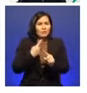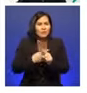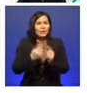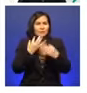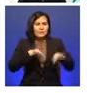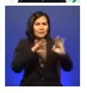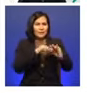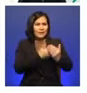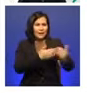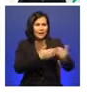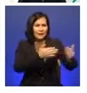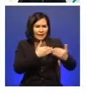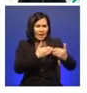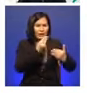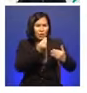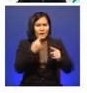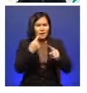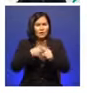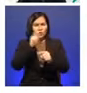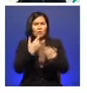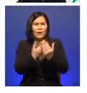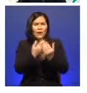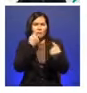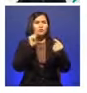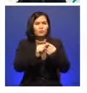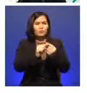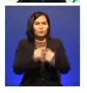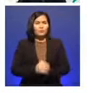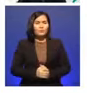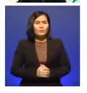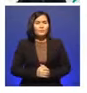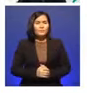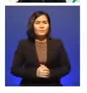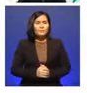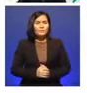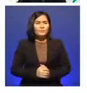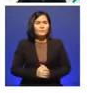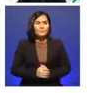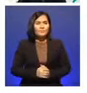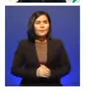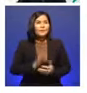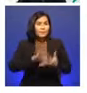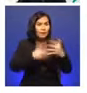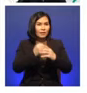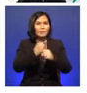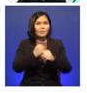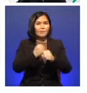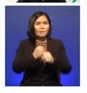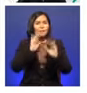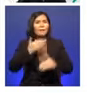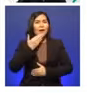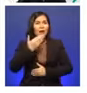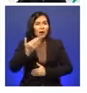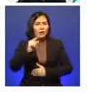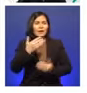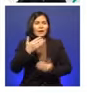ค่าเฉลี่ยรายได้ในพื้นที่ได้หรือไม่นะฮะแล้วก็บางส่วนที่เป็นงานระยะยาวก็คือเรื่องของภาษีที่ดินอัตราก้าวหน้